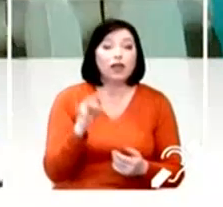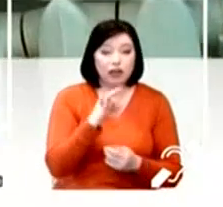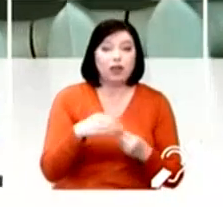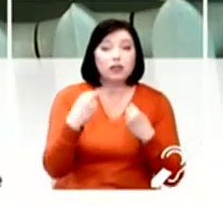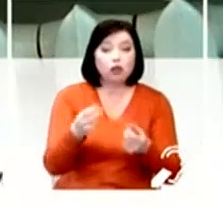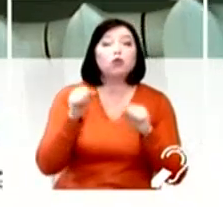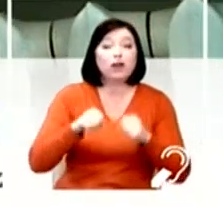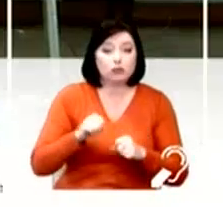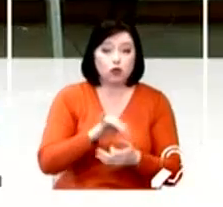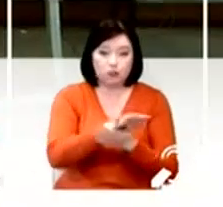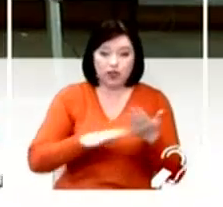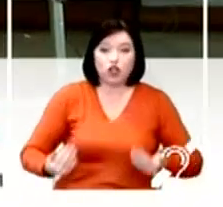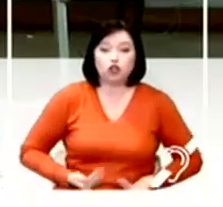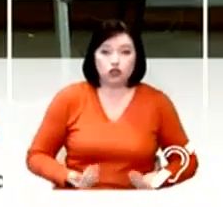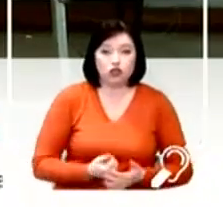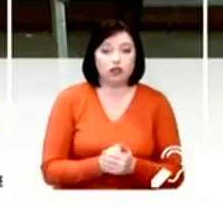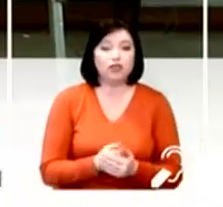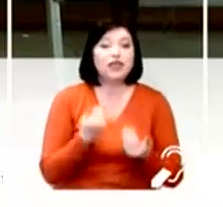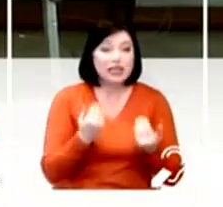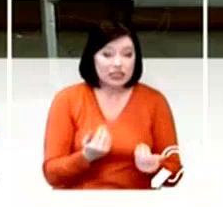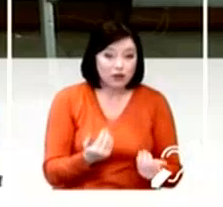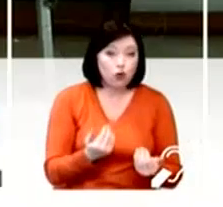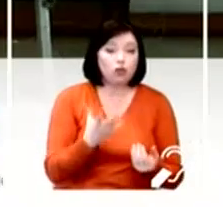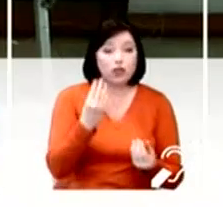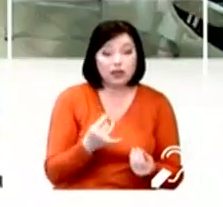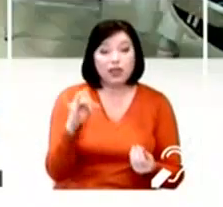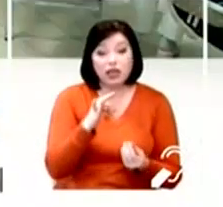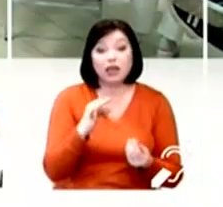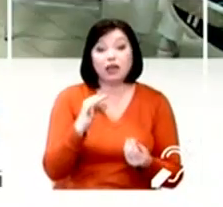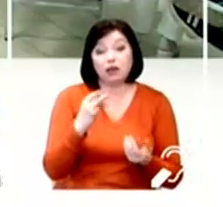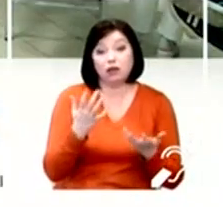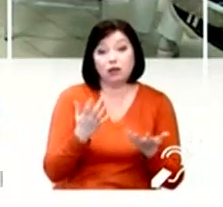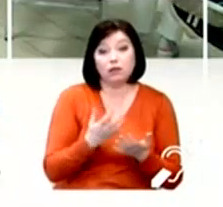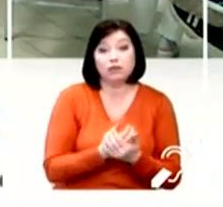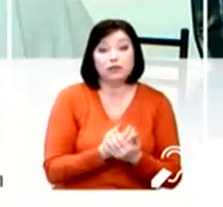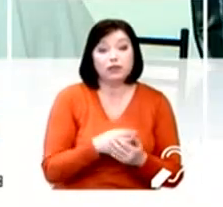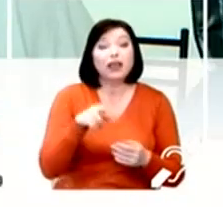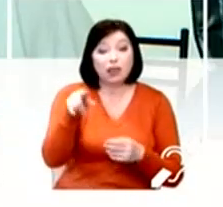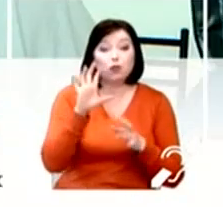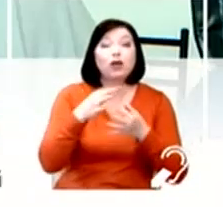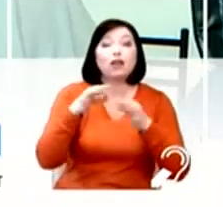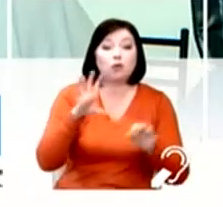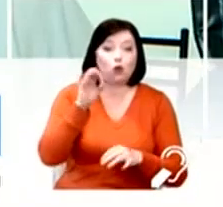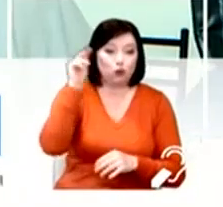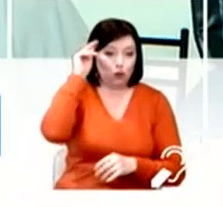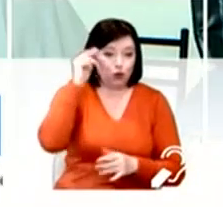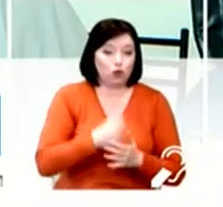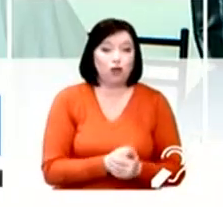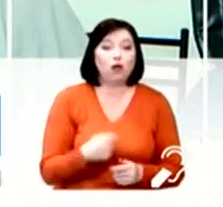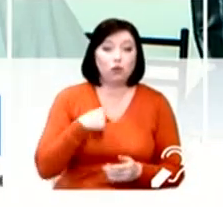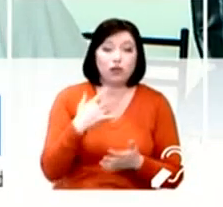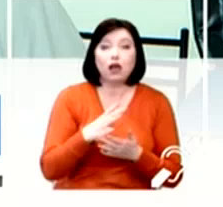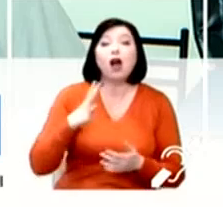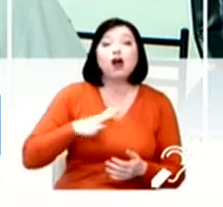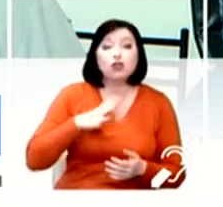necesită. Ziua de astăzi sunt scutiți și încă au o zi la dorință care de asemenea sunt scutiți de la ore. Avem așteptări destul de mari